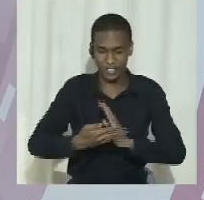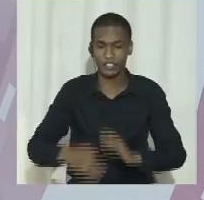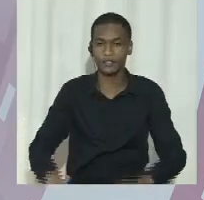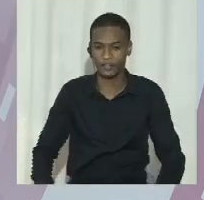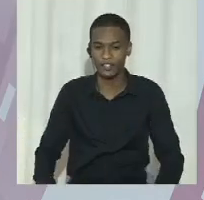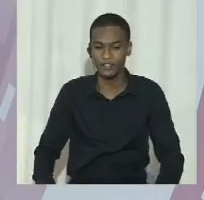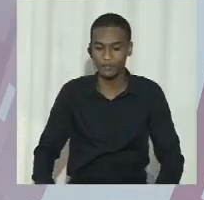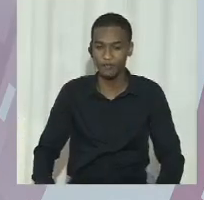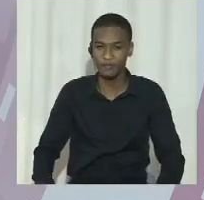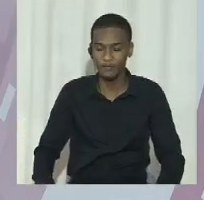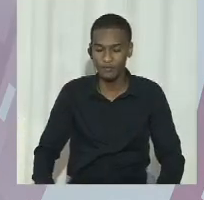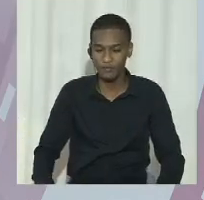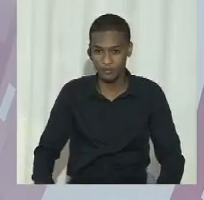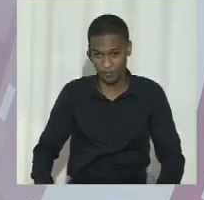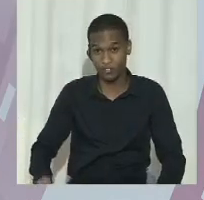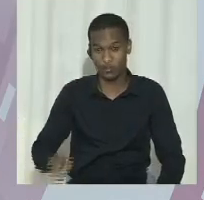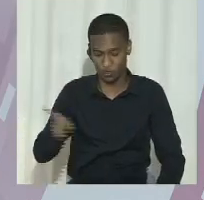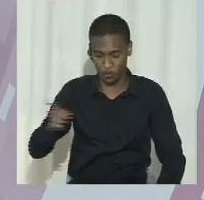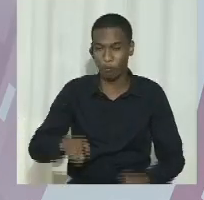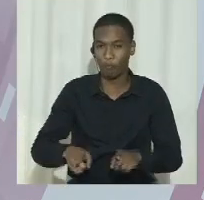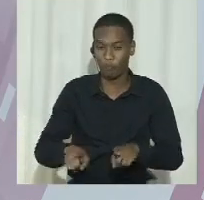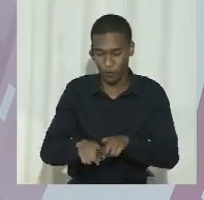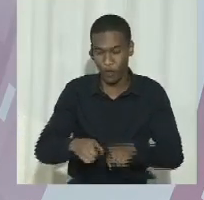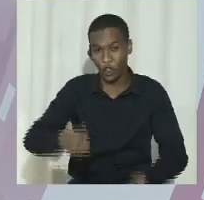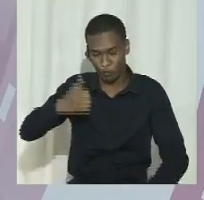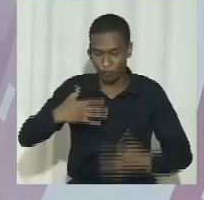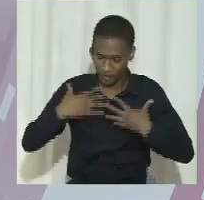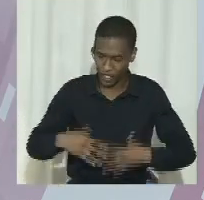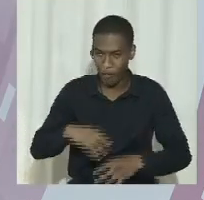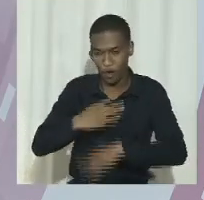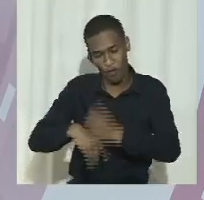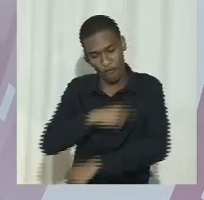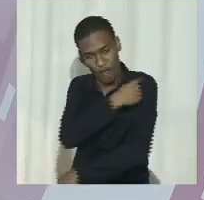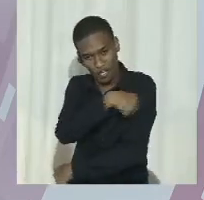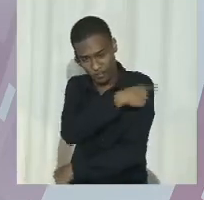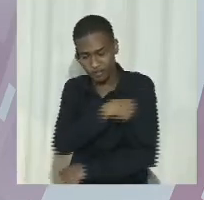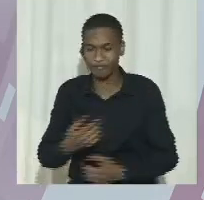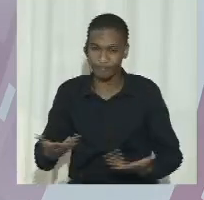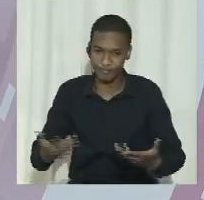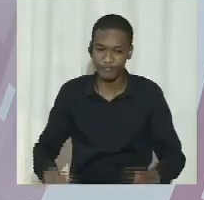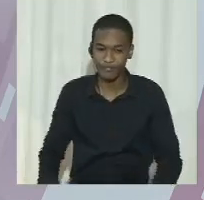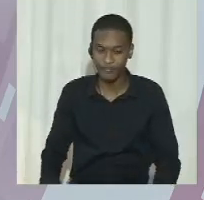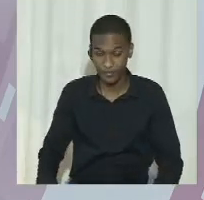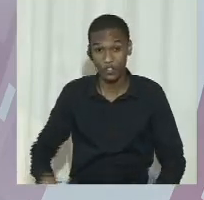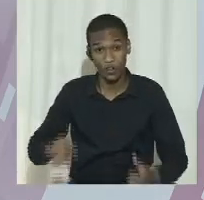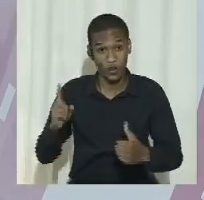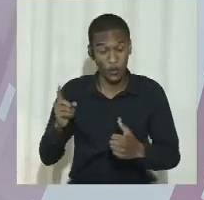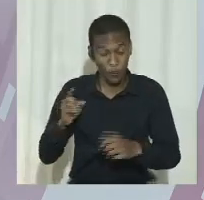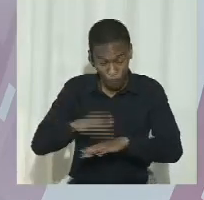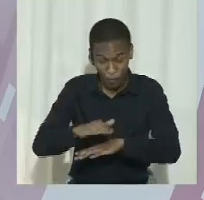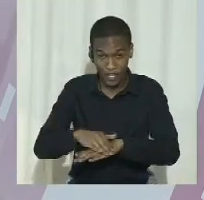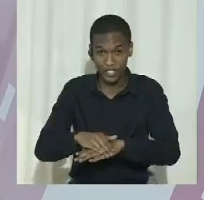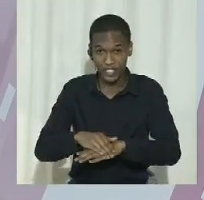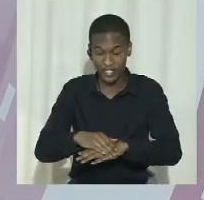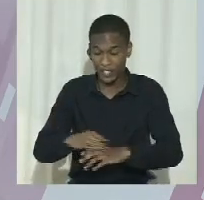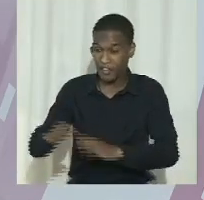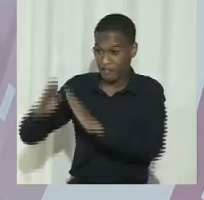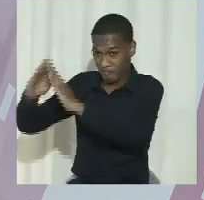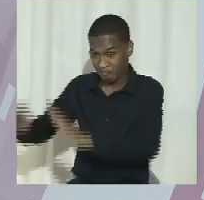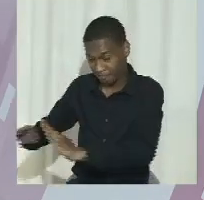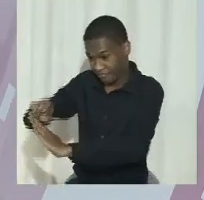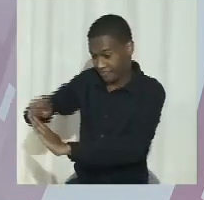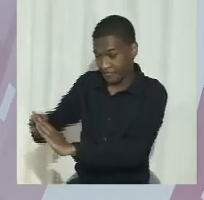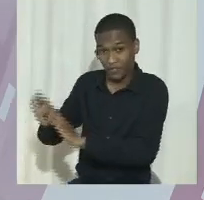zay fa mariana tsy antery fa tsitrapo. Makasika ny fiboana moa zany dia ny sabotsy lahady zao mazava ho azy dia